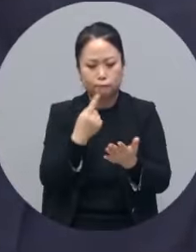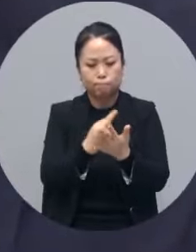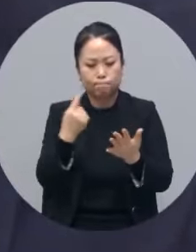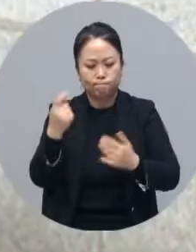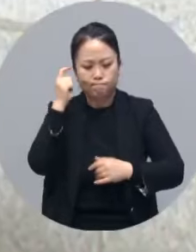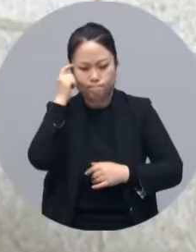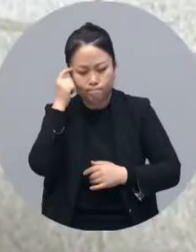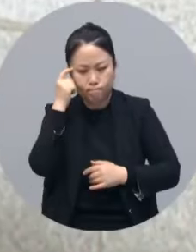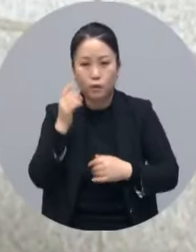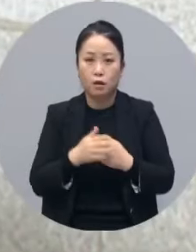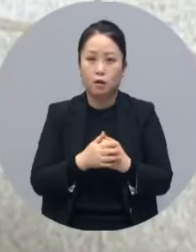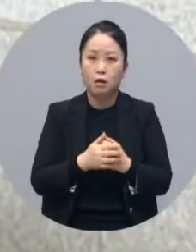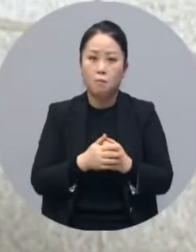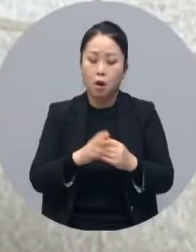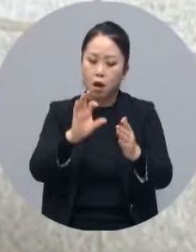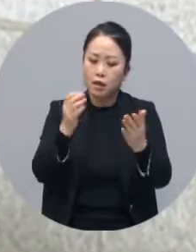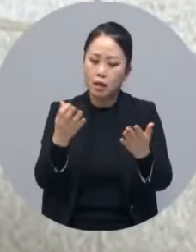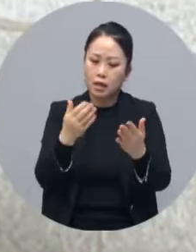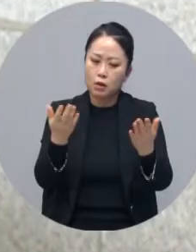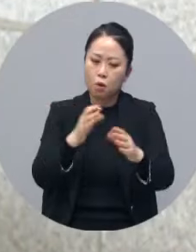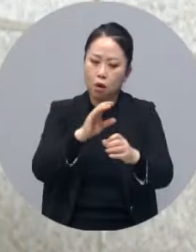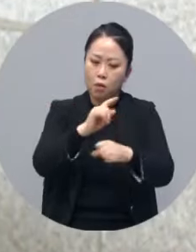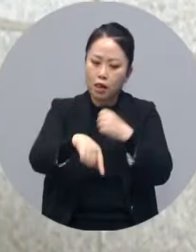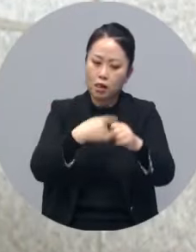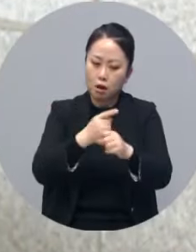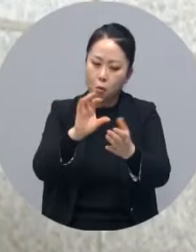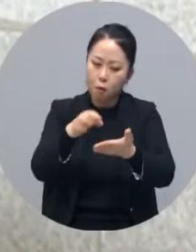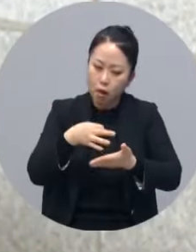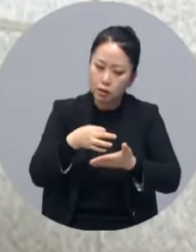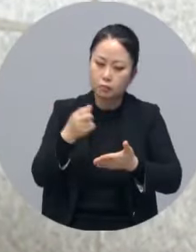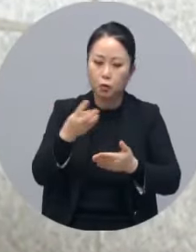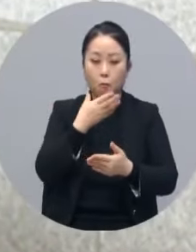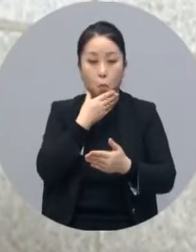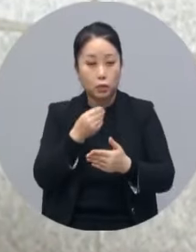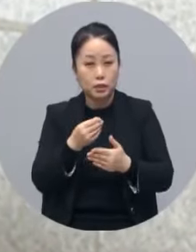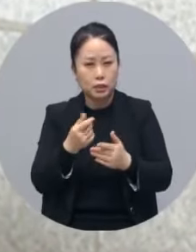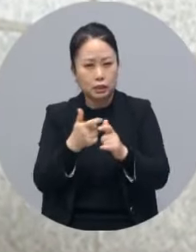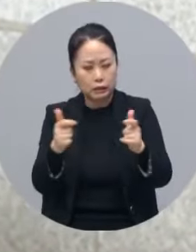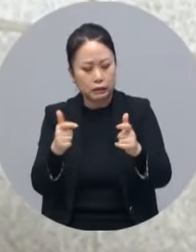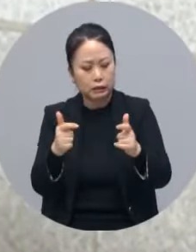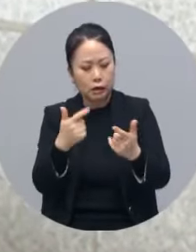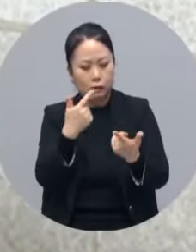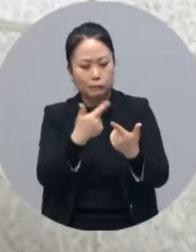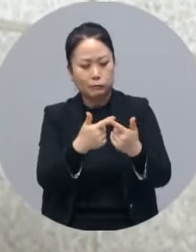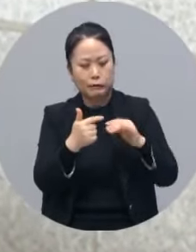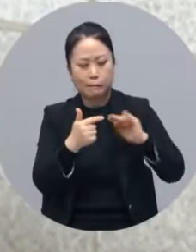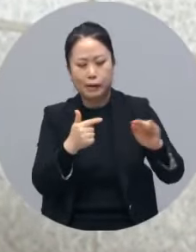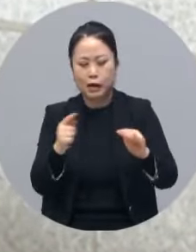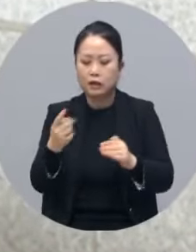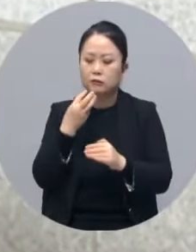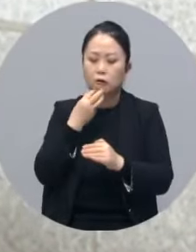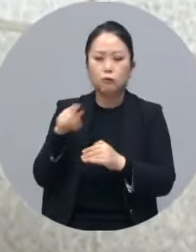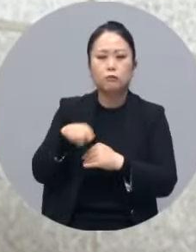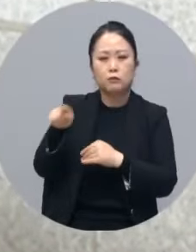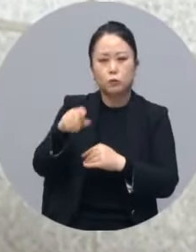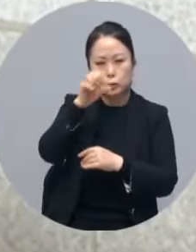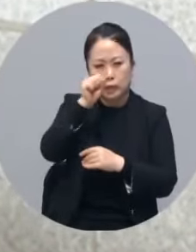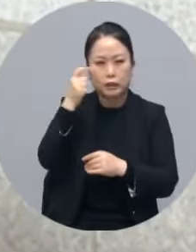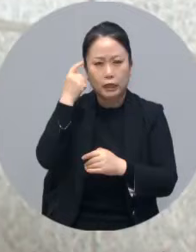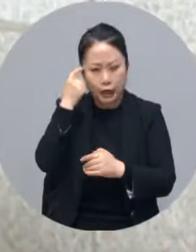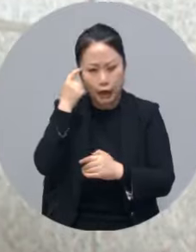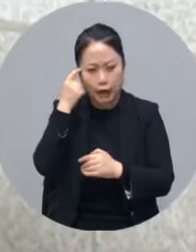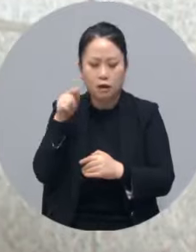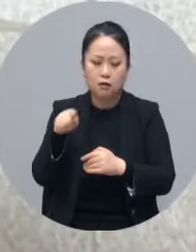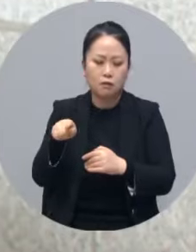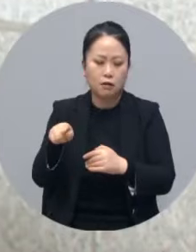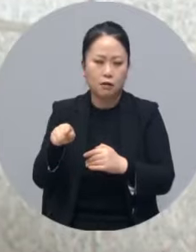연봉 쪽이든 아니면 복지 측면이든 이런 부산보다 좀 더 좋을 거라고 생각을 해가지고 웬만하면은 갈 수